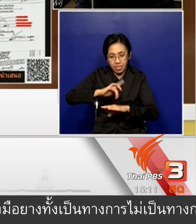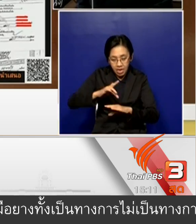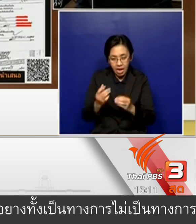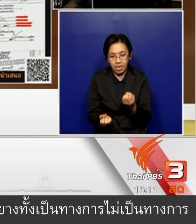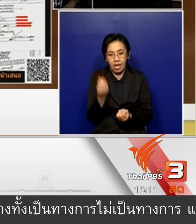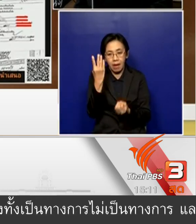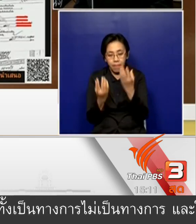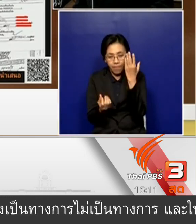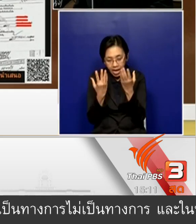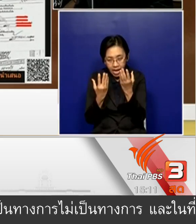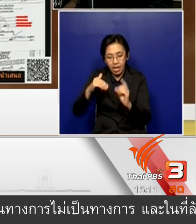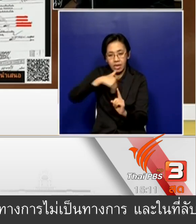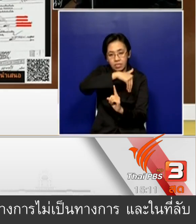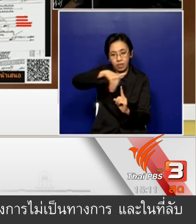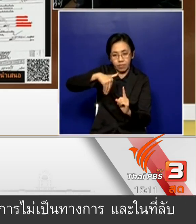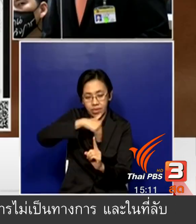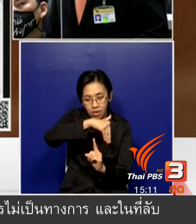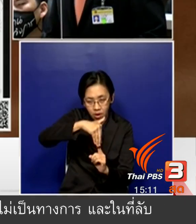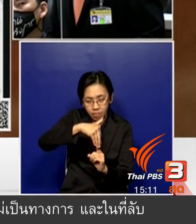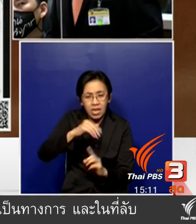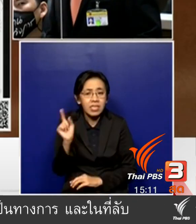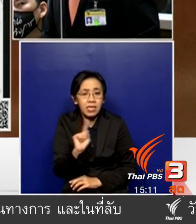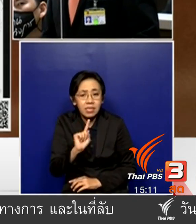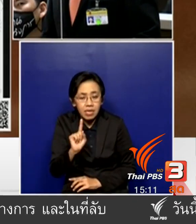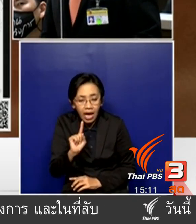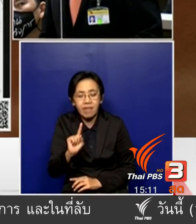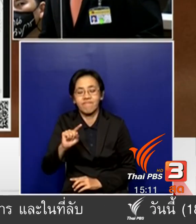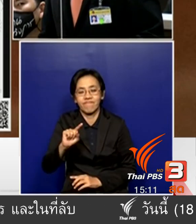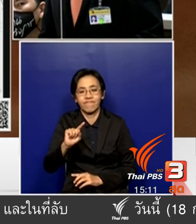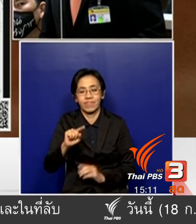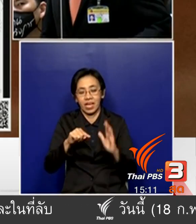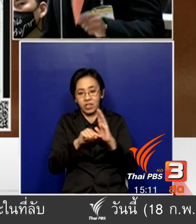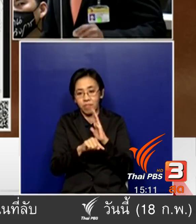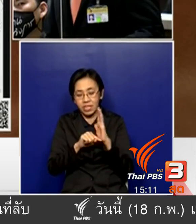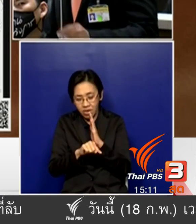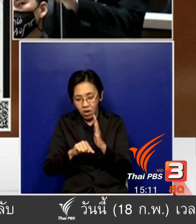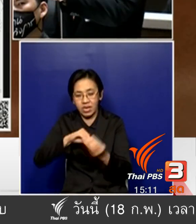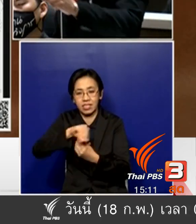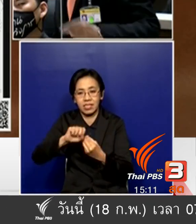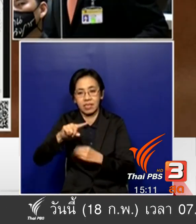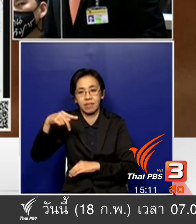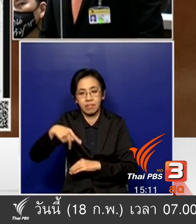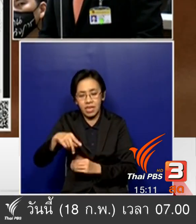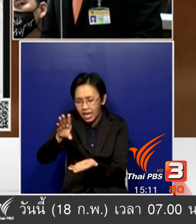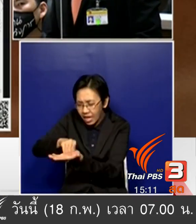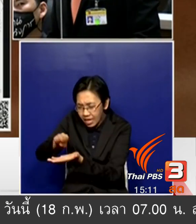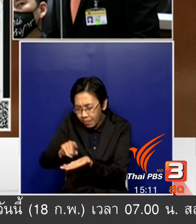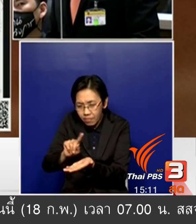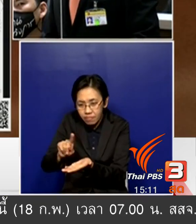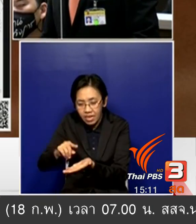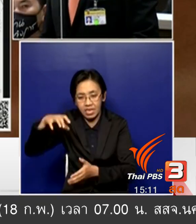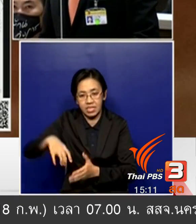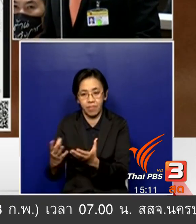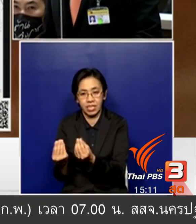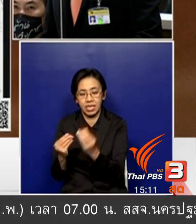จากเขติเศรษฐโplaces และเขติพรษณาพิเศร ภาคตะวออกซึ่งไปขอข้มูล มาอยากสัหน้างงานที่